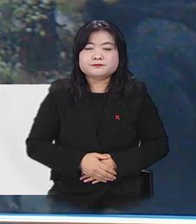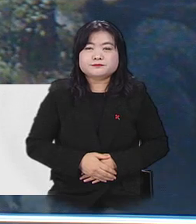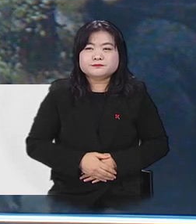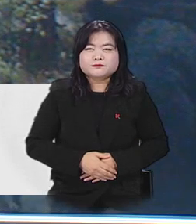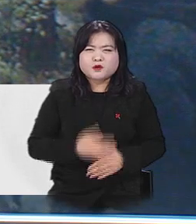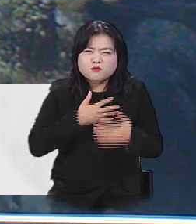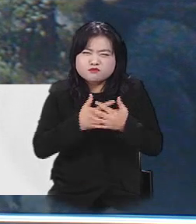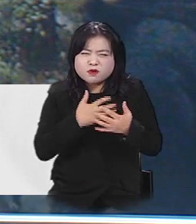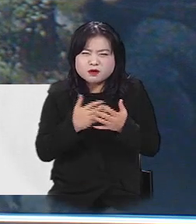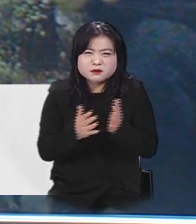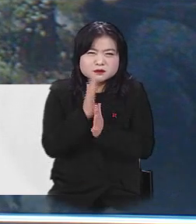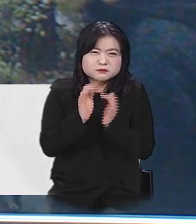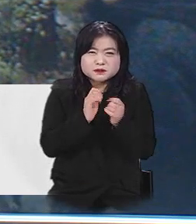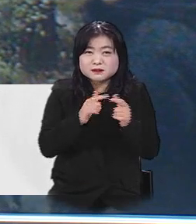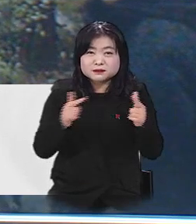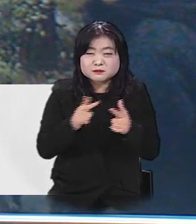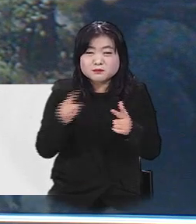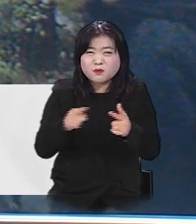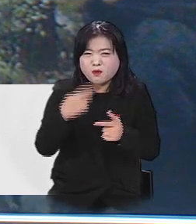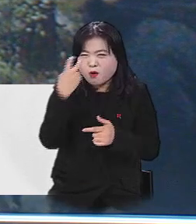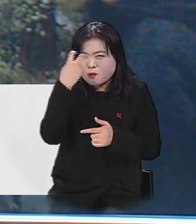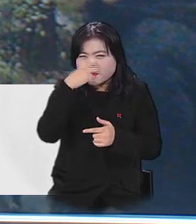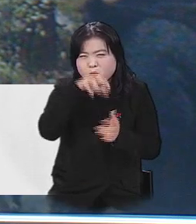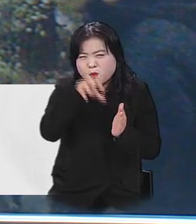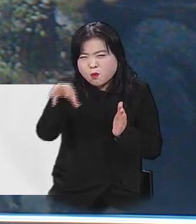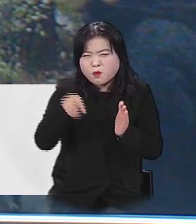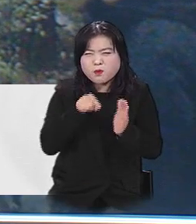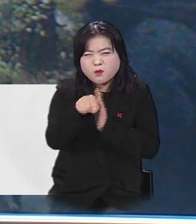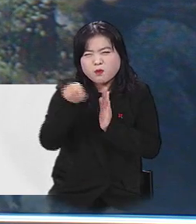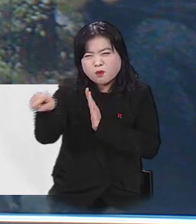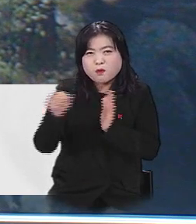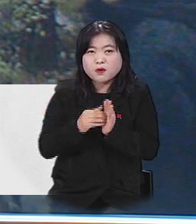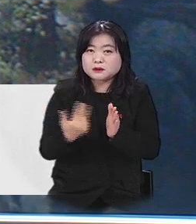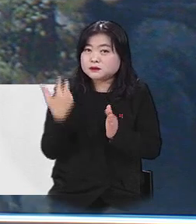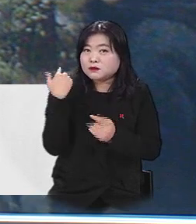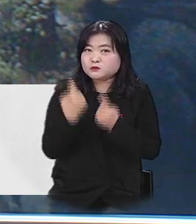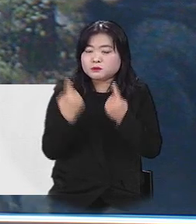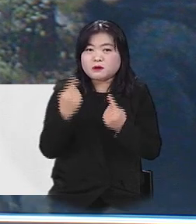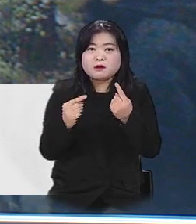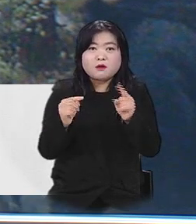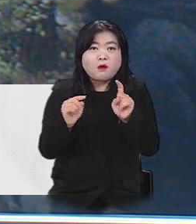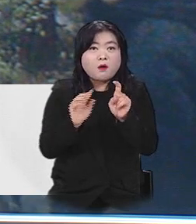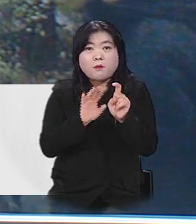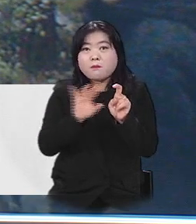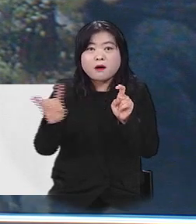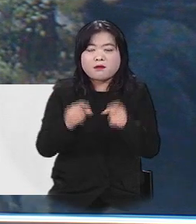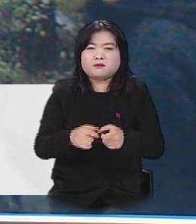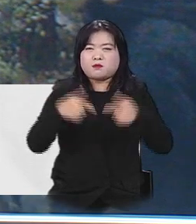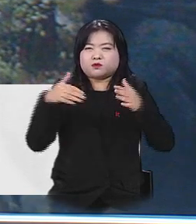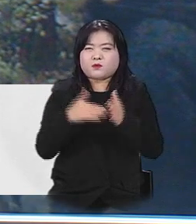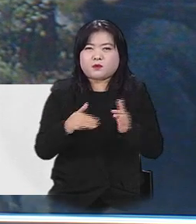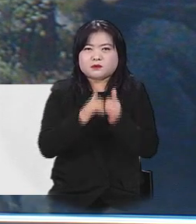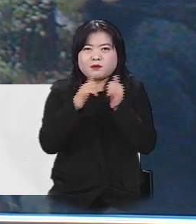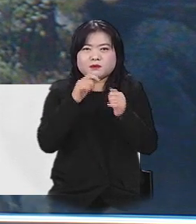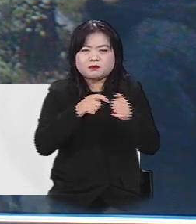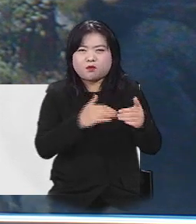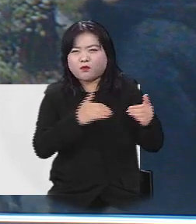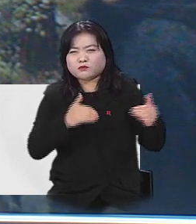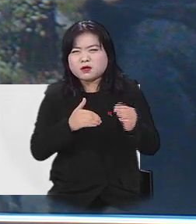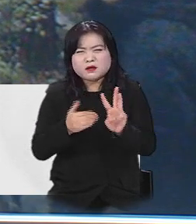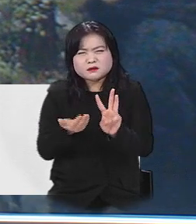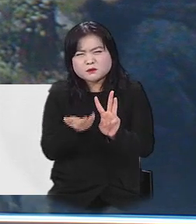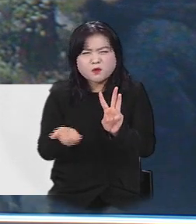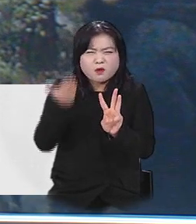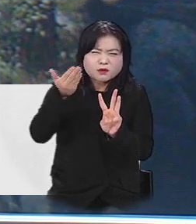네, 불안한 시민들의 발길은 선별진료소로 향하고 있습니다. 지난주보다 10배가량 늘었는데요. 정부가 사회적 거리두기 3단계